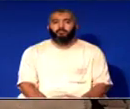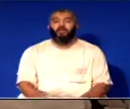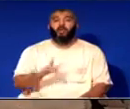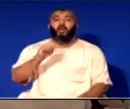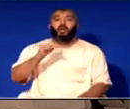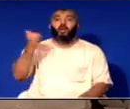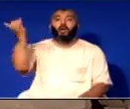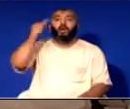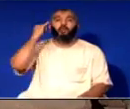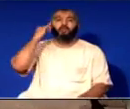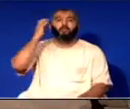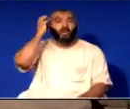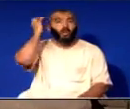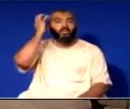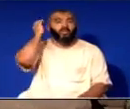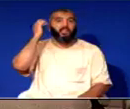محمد من قسنطينة.